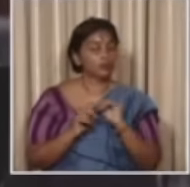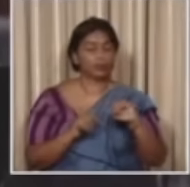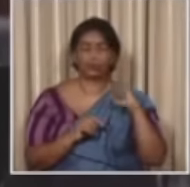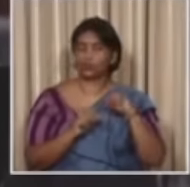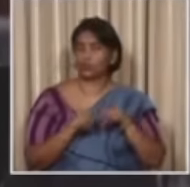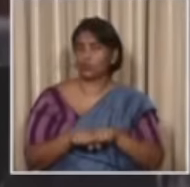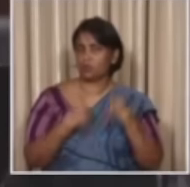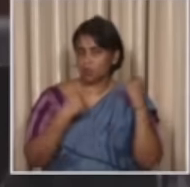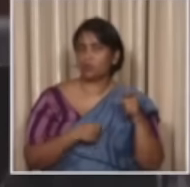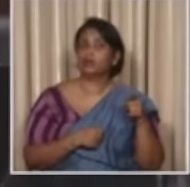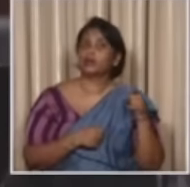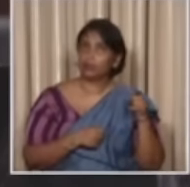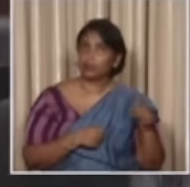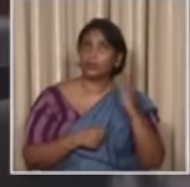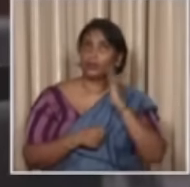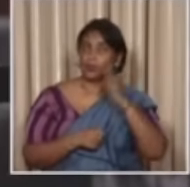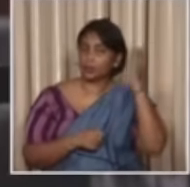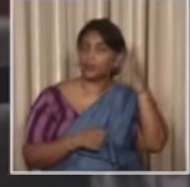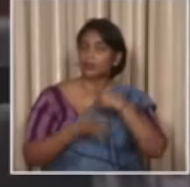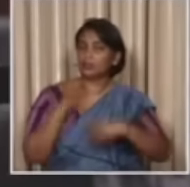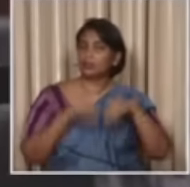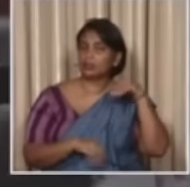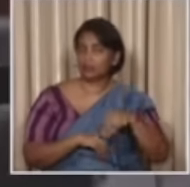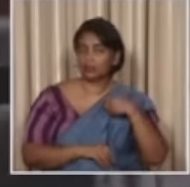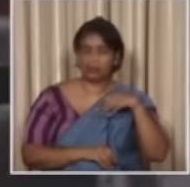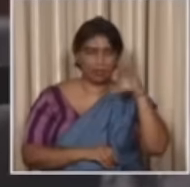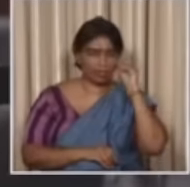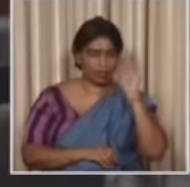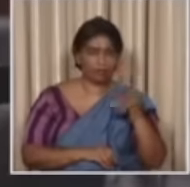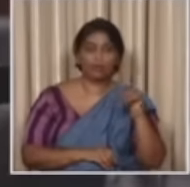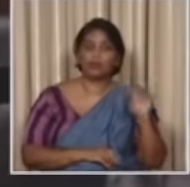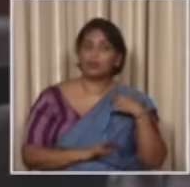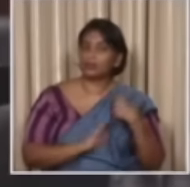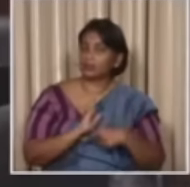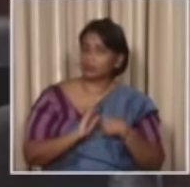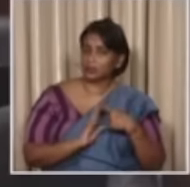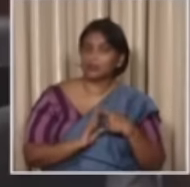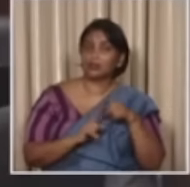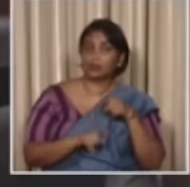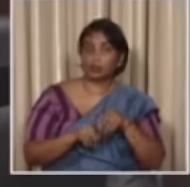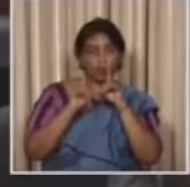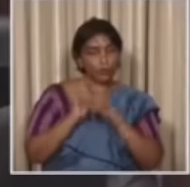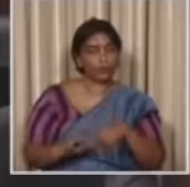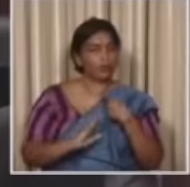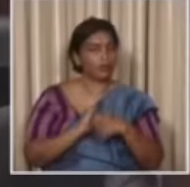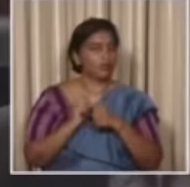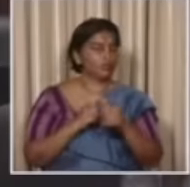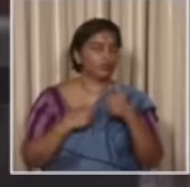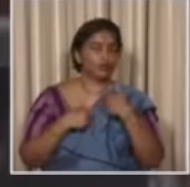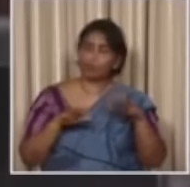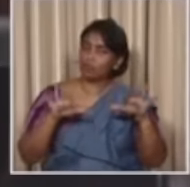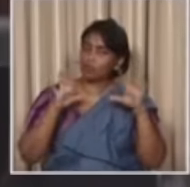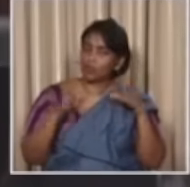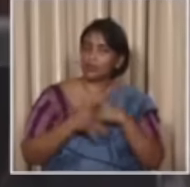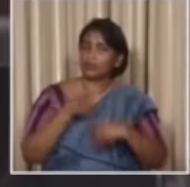කොඳුනාරටේ කැඩීමක් කියන එක ඒ රටවල දේශපාලකින්ට අවබෝධයක් තිබුණා. අපේ රටේ මේ ගානට මේ රට තිබීම පුදුම වෙන්න ඕනි